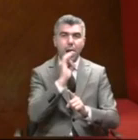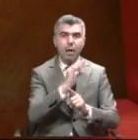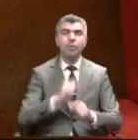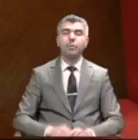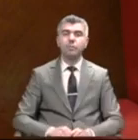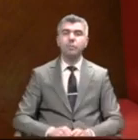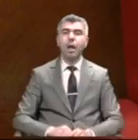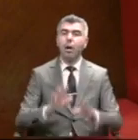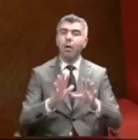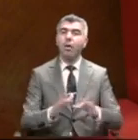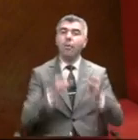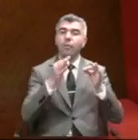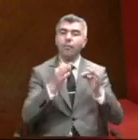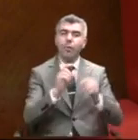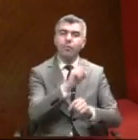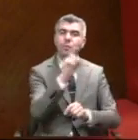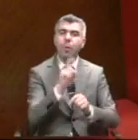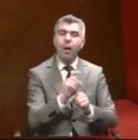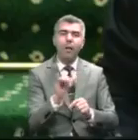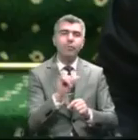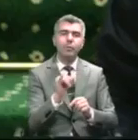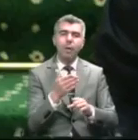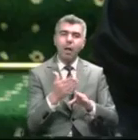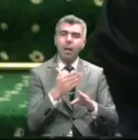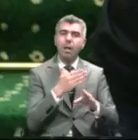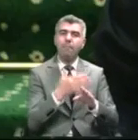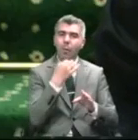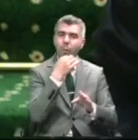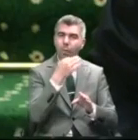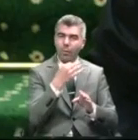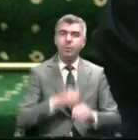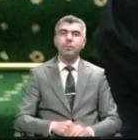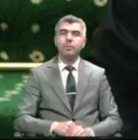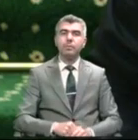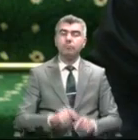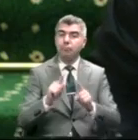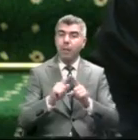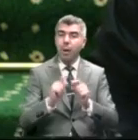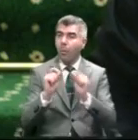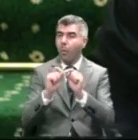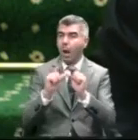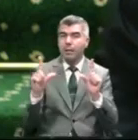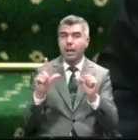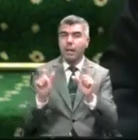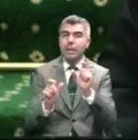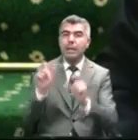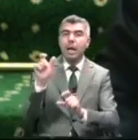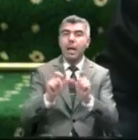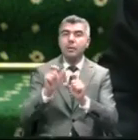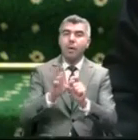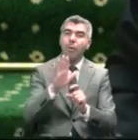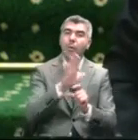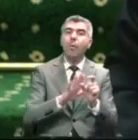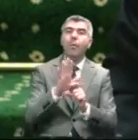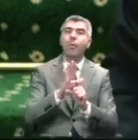والغايه من سؤالنا كما سلف ان ذكرت هو تنوير الراي العام بطريقه